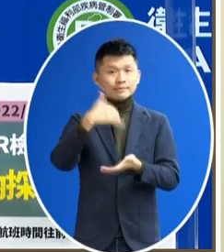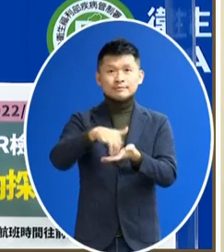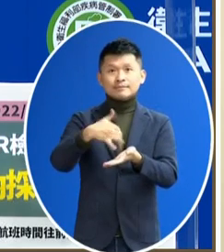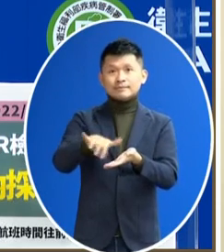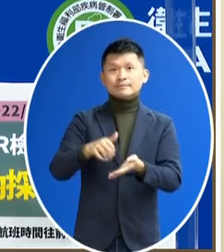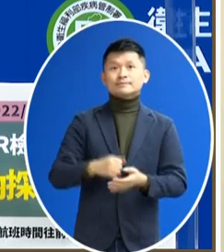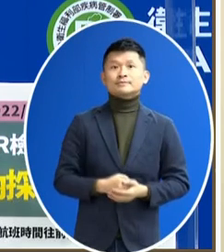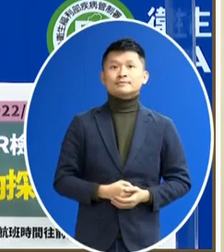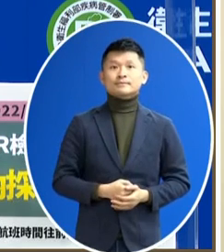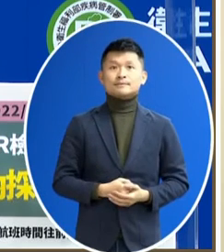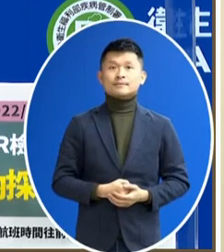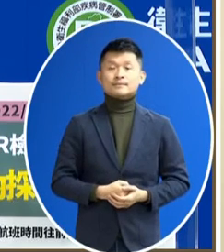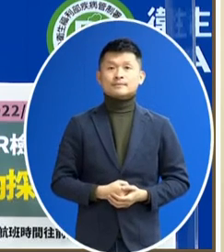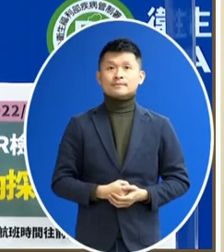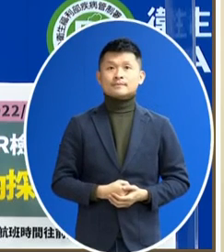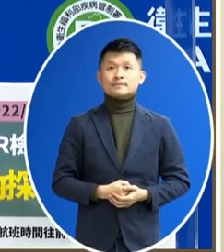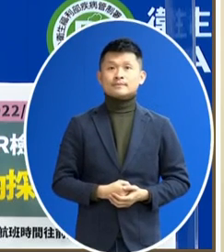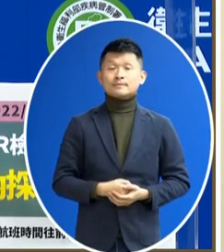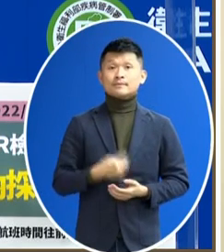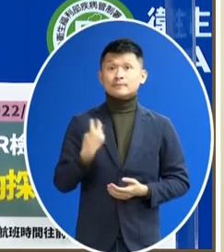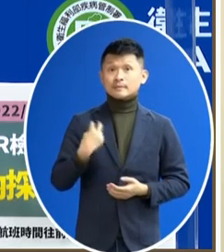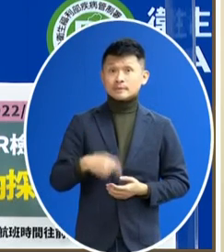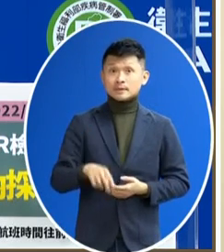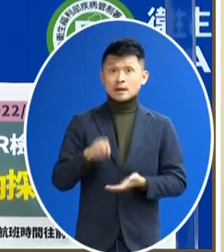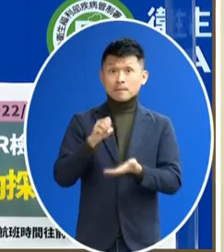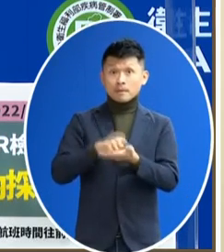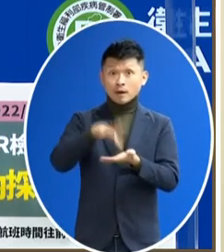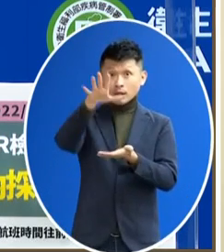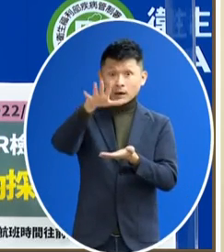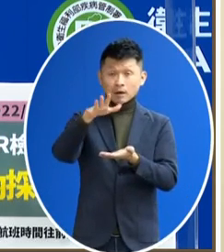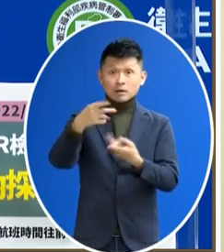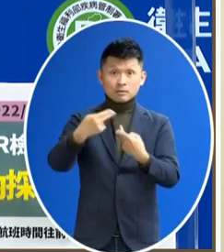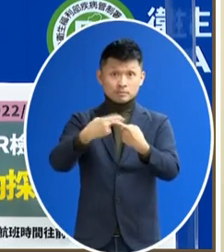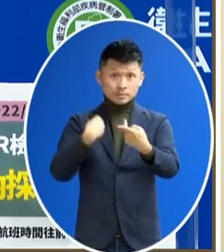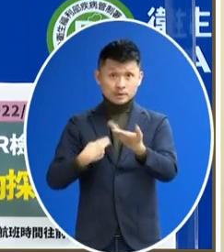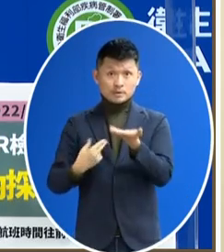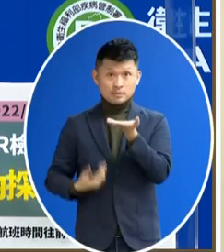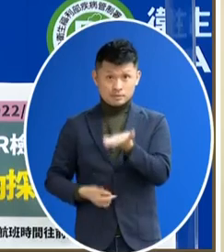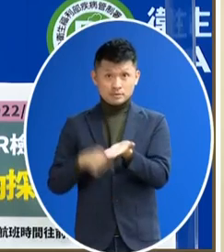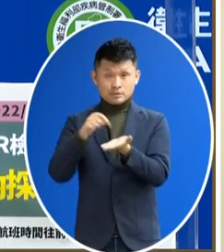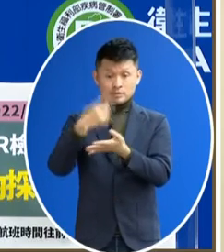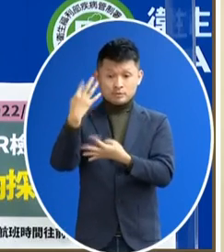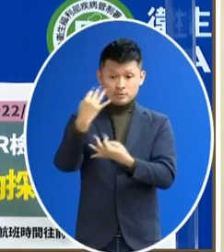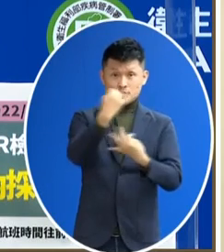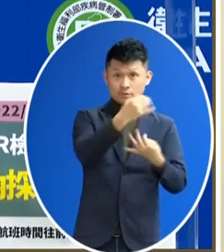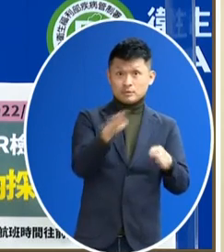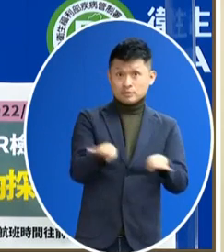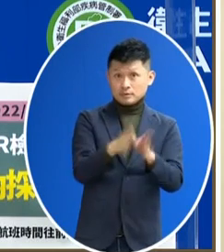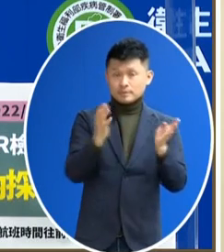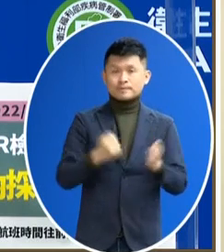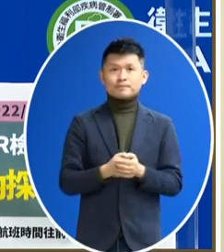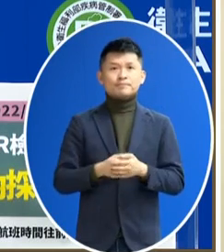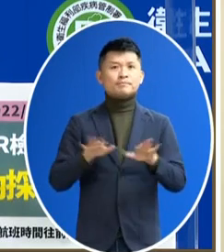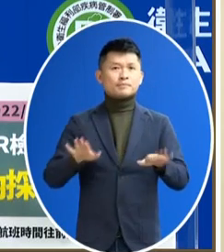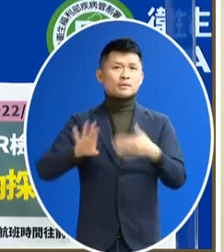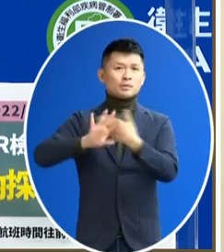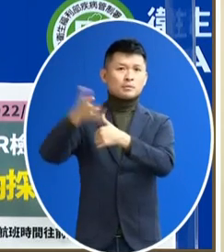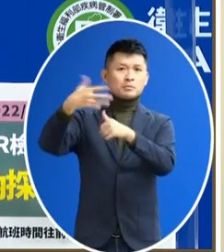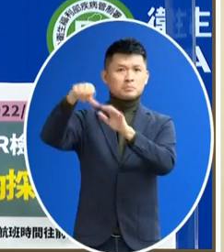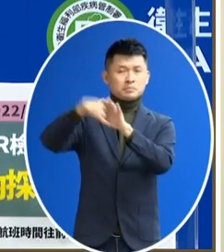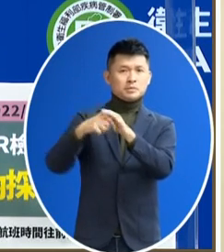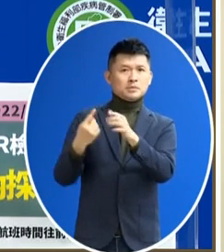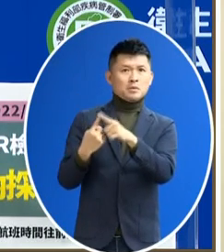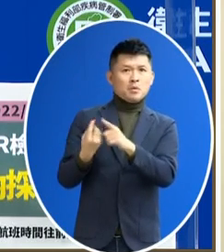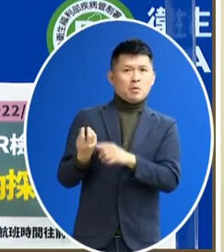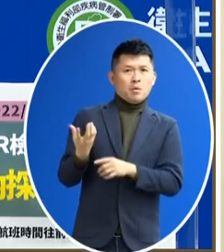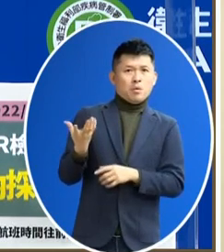算，好，那也是用发报告的日子来做计算。那大家看到现在境外移入的多，